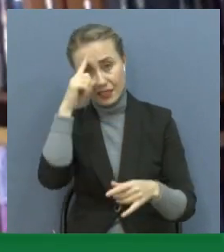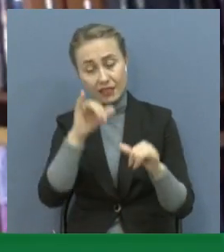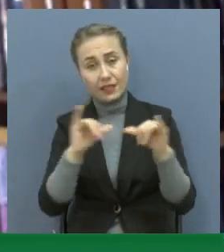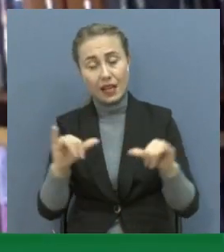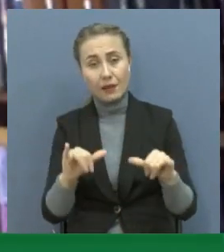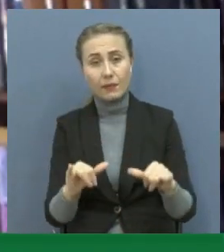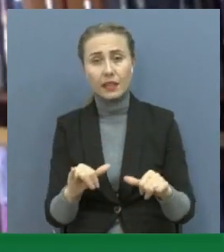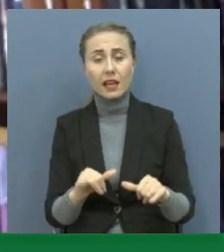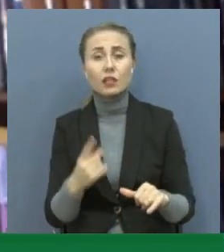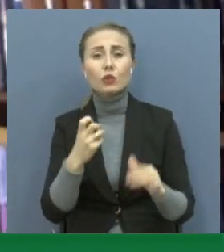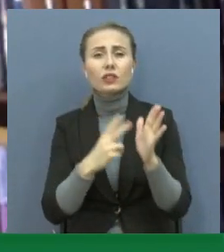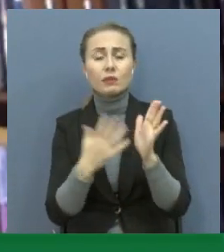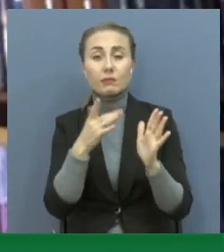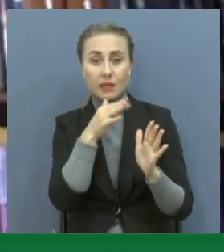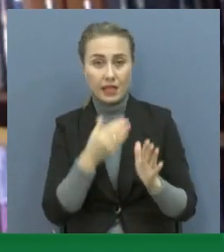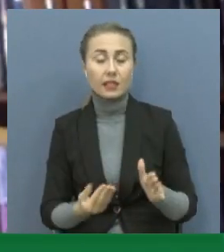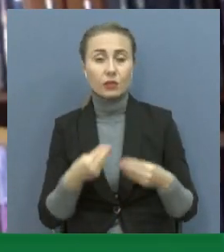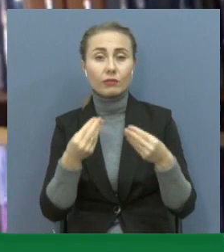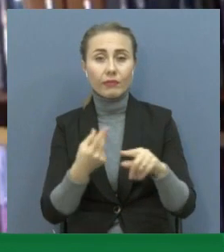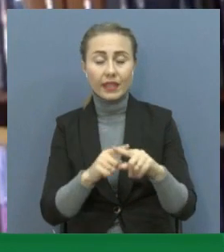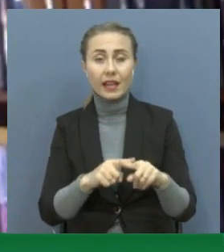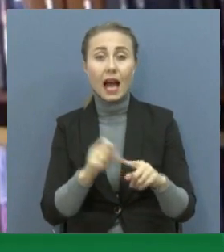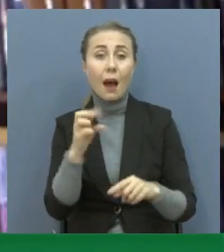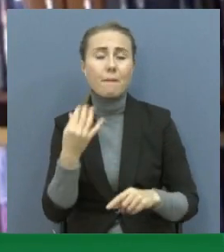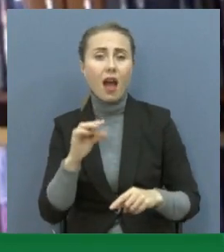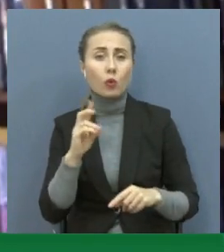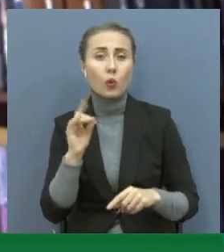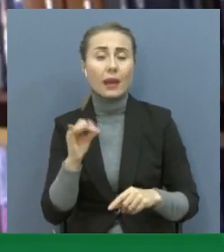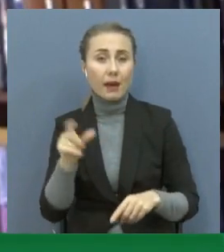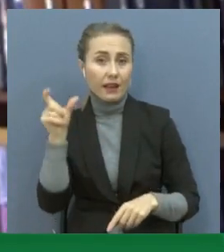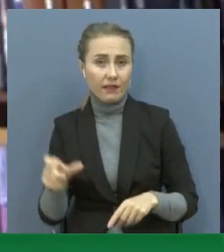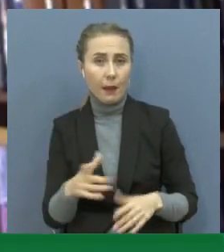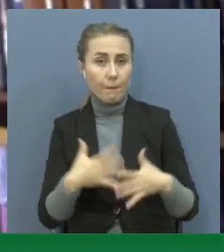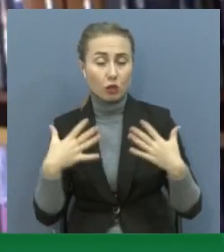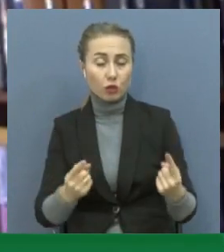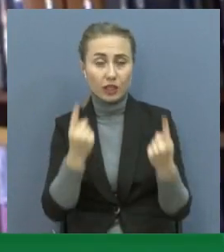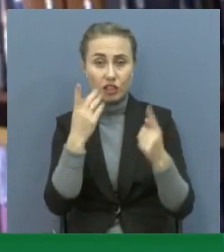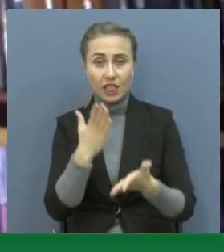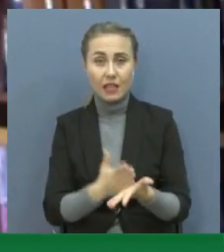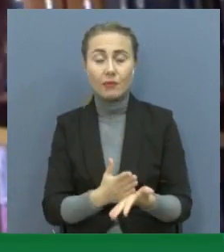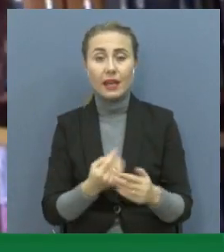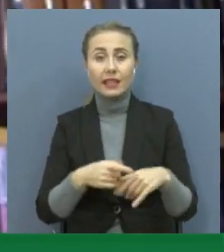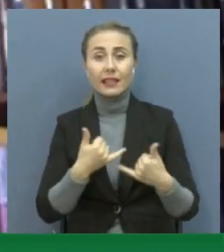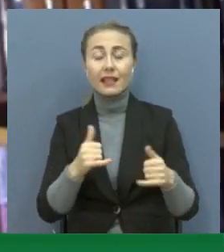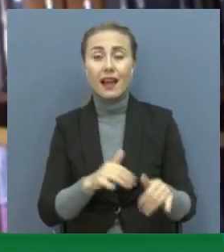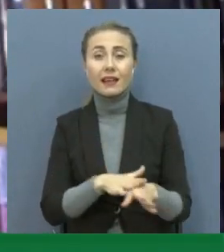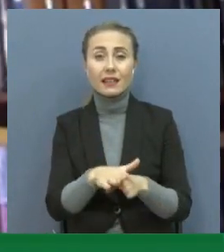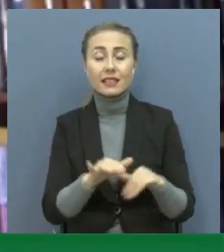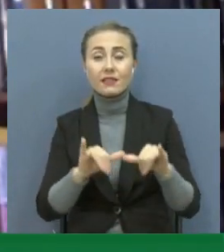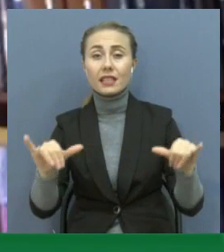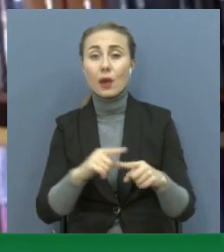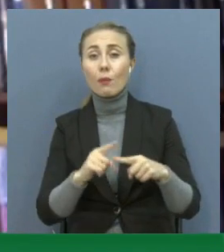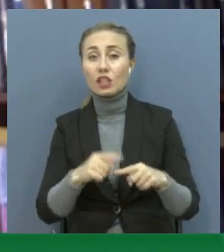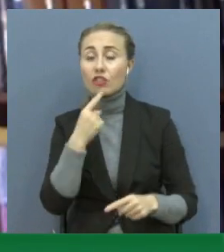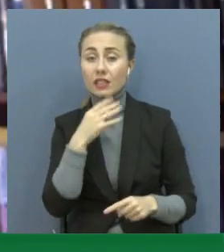175-летию великого казахского мыслителя и поэта Абая Кунанбаева, имеет большое значение – для развития межязыковой